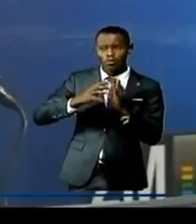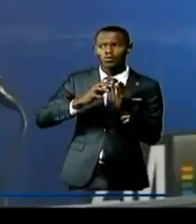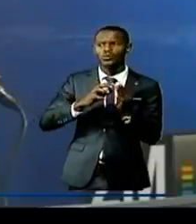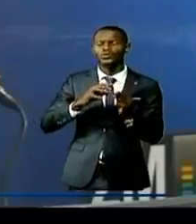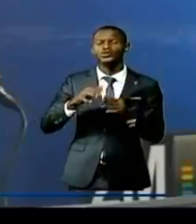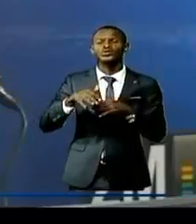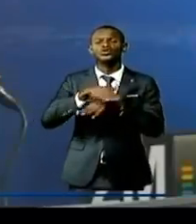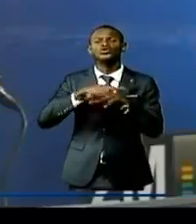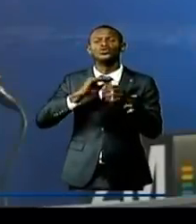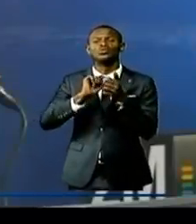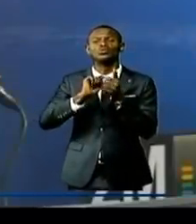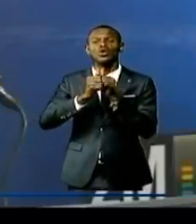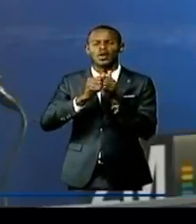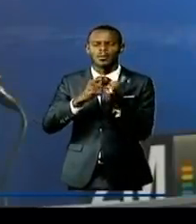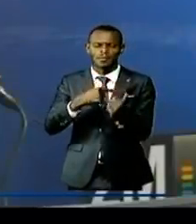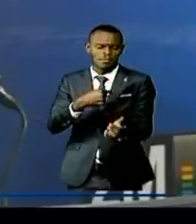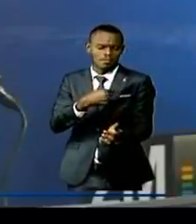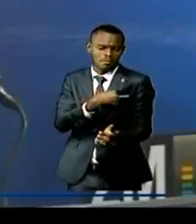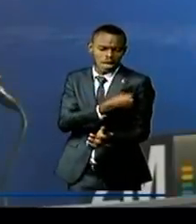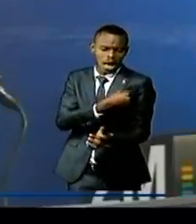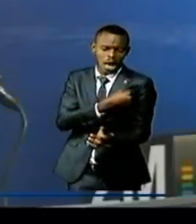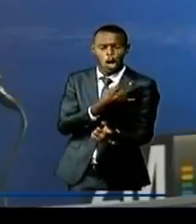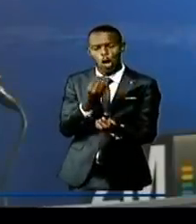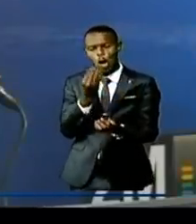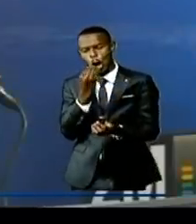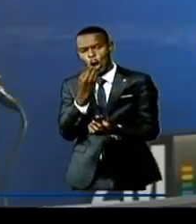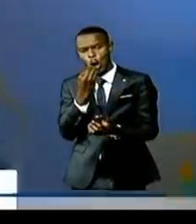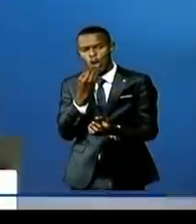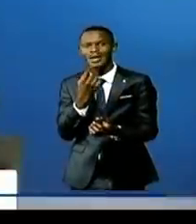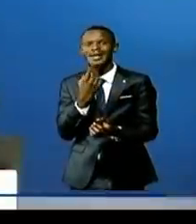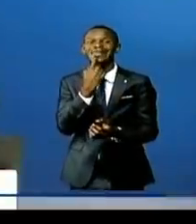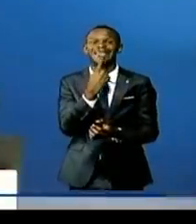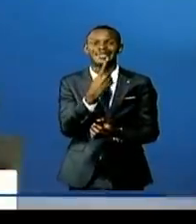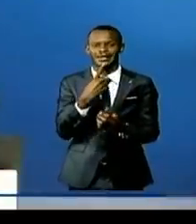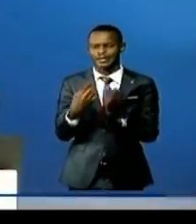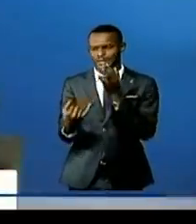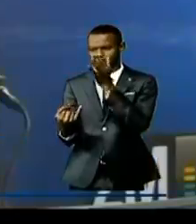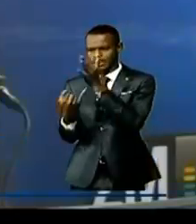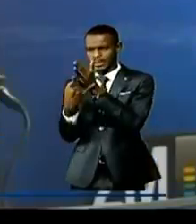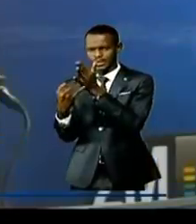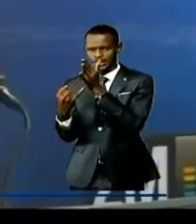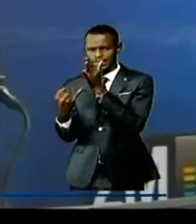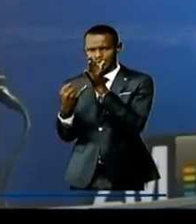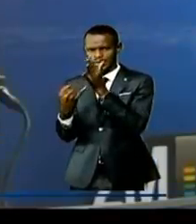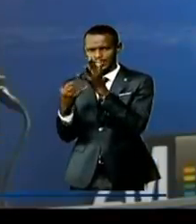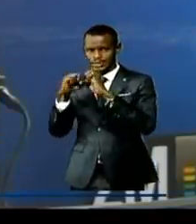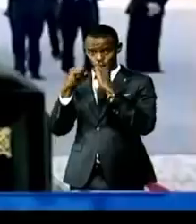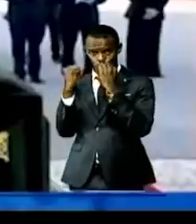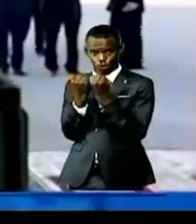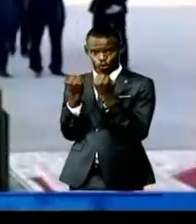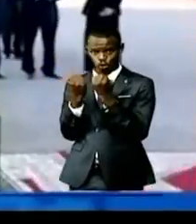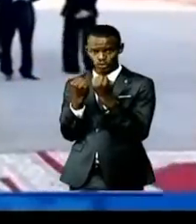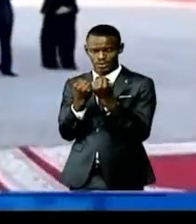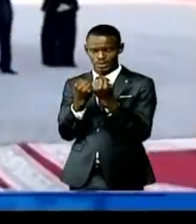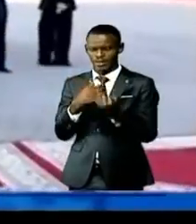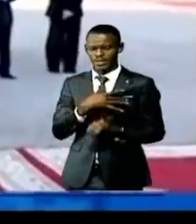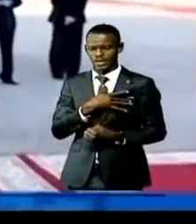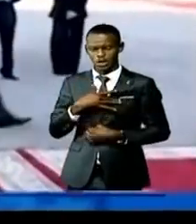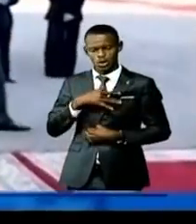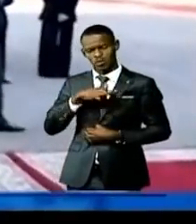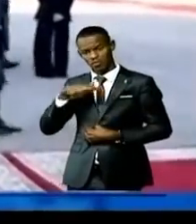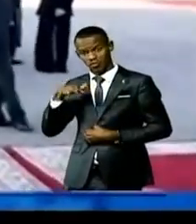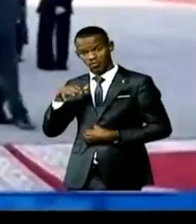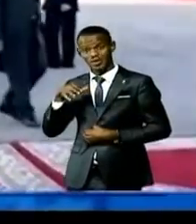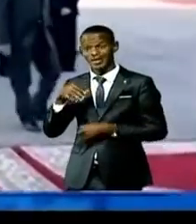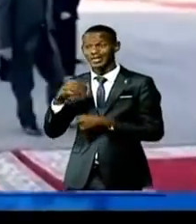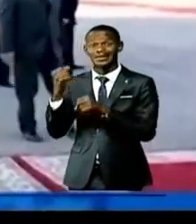savoir que cette usine baptisée Sensio Pharmatech va se charger de la fabrication et la mise en seringue des vaccins